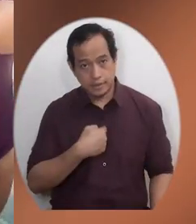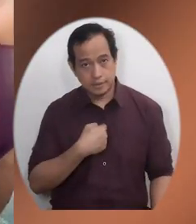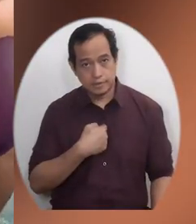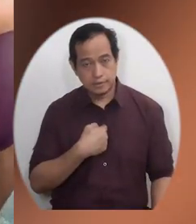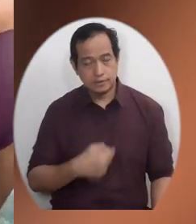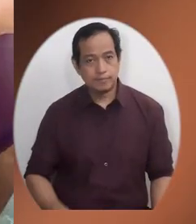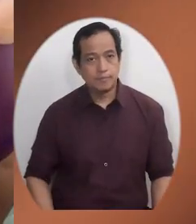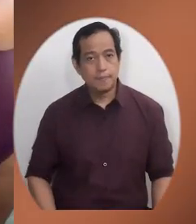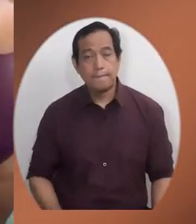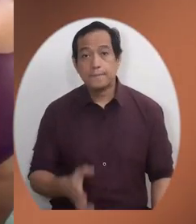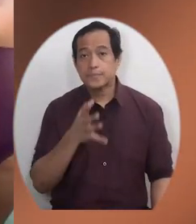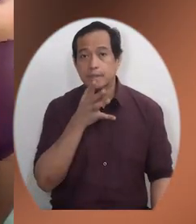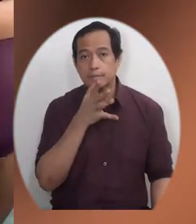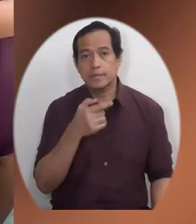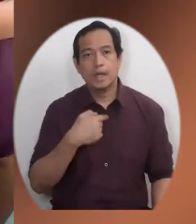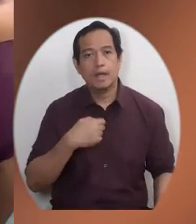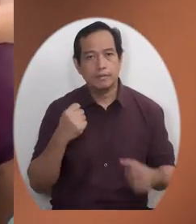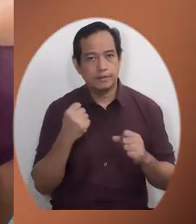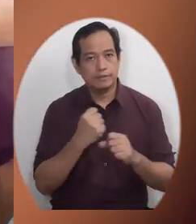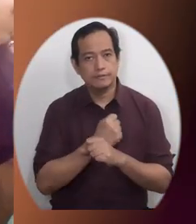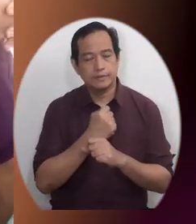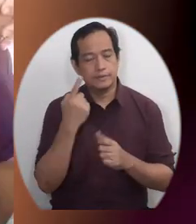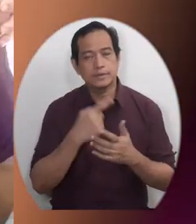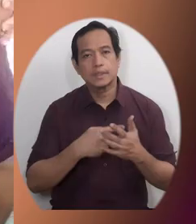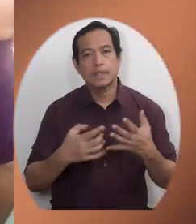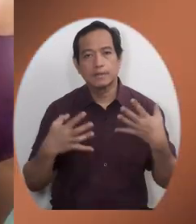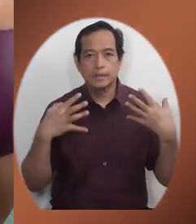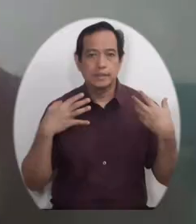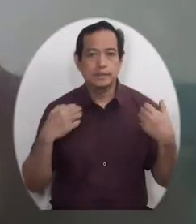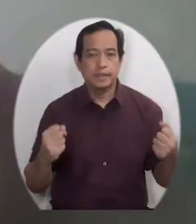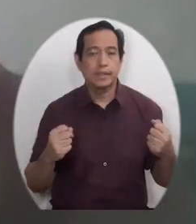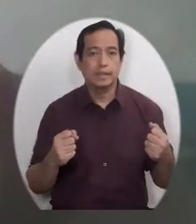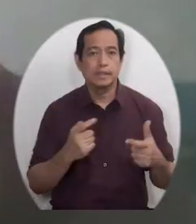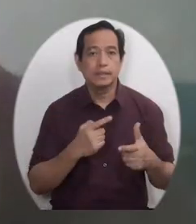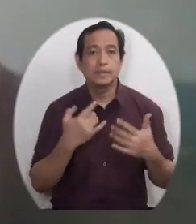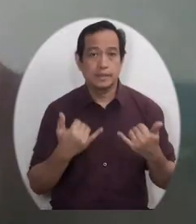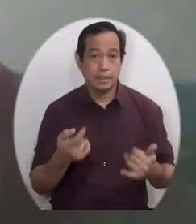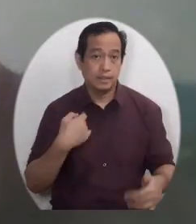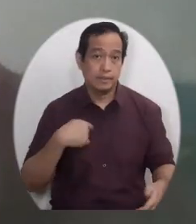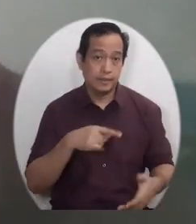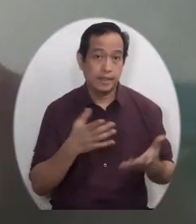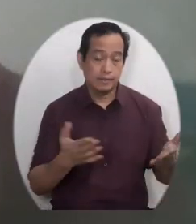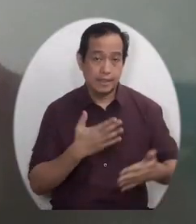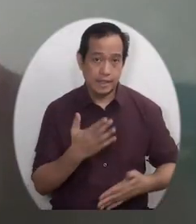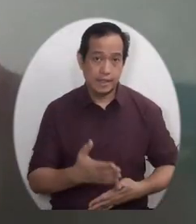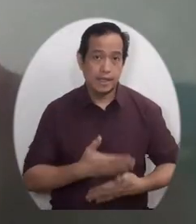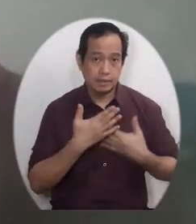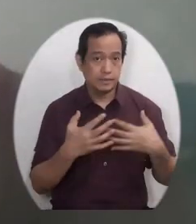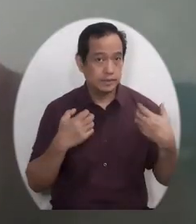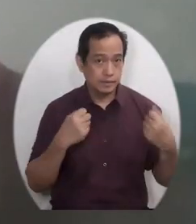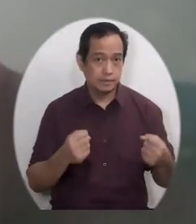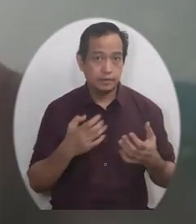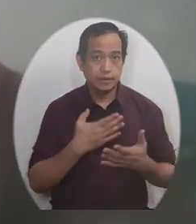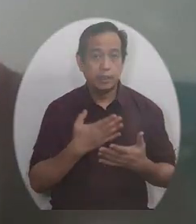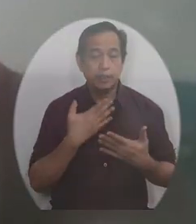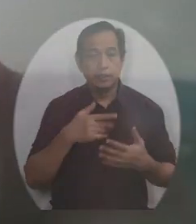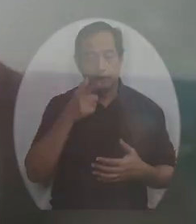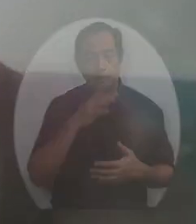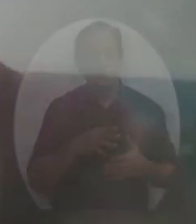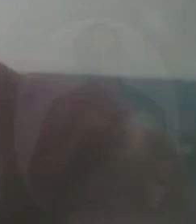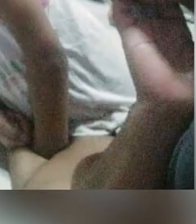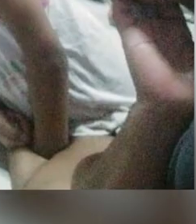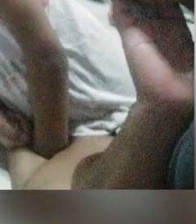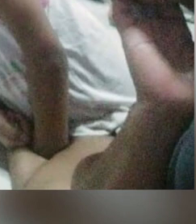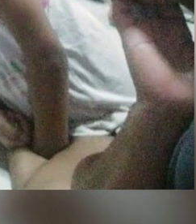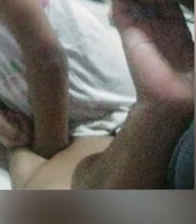akin, Mami, lalaban ako. Gagaling ako. Ito kami ngayon. Masaya, matatag. Thank you, Lord. Answer prayer